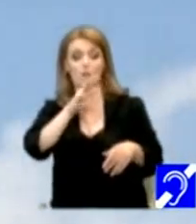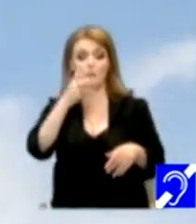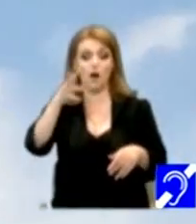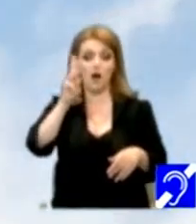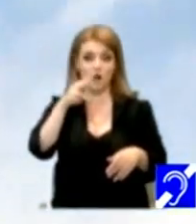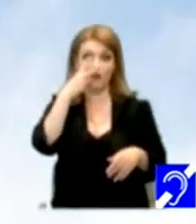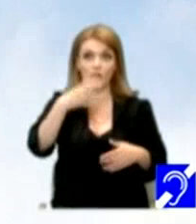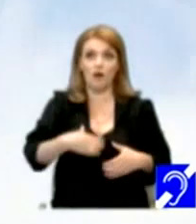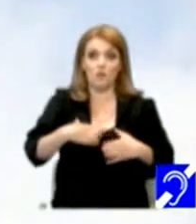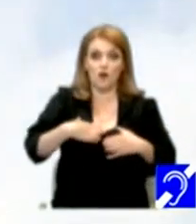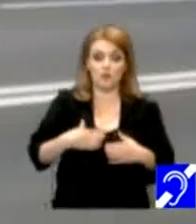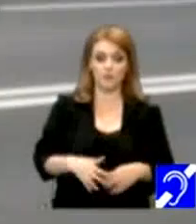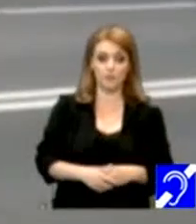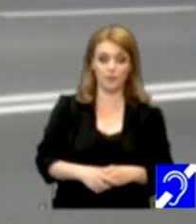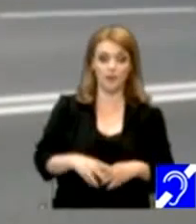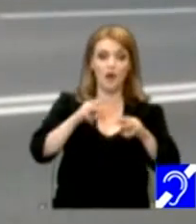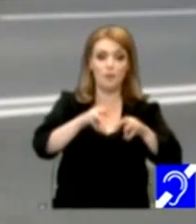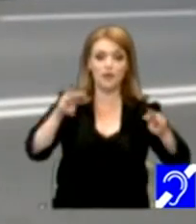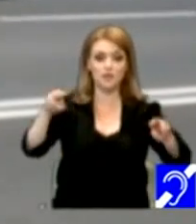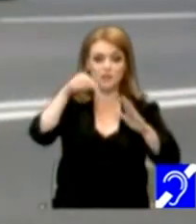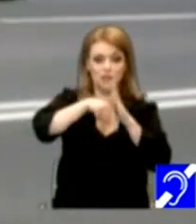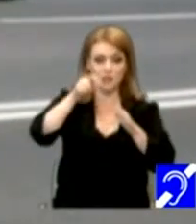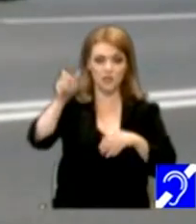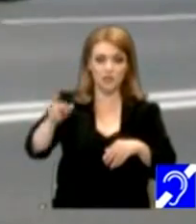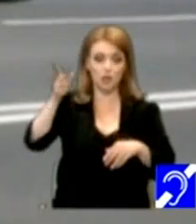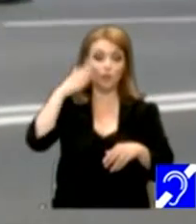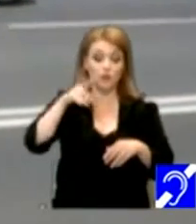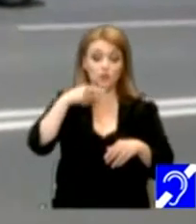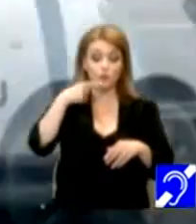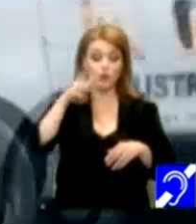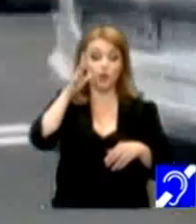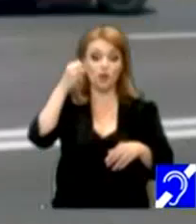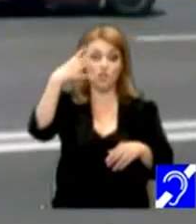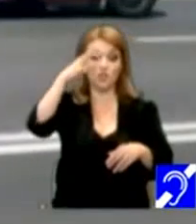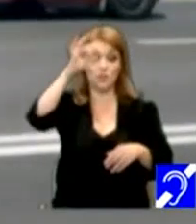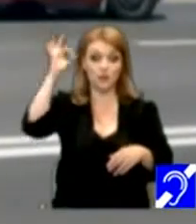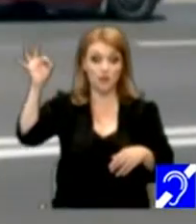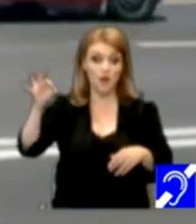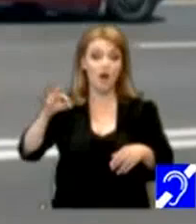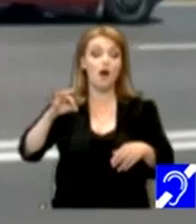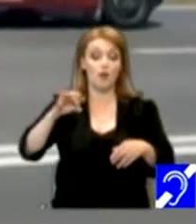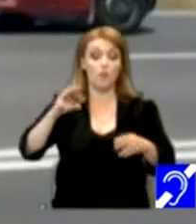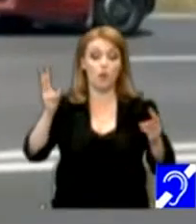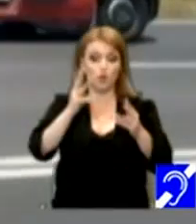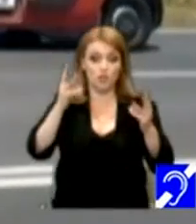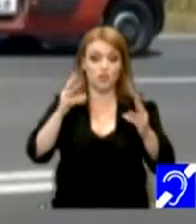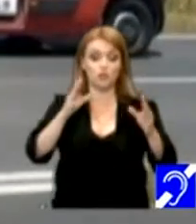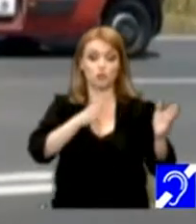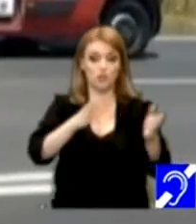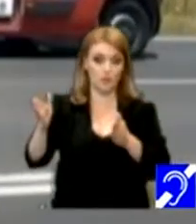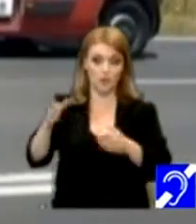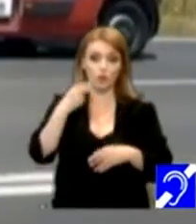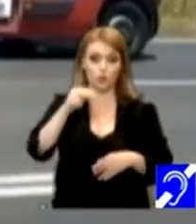privit înspăimântați. Ministrul de Interne al României a anunțat că în jurul orei 15 incendiul a fost izolat și